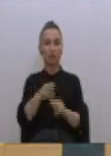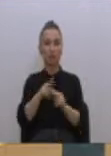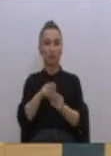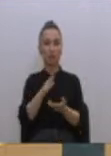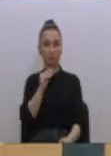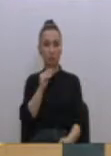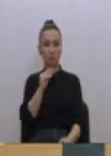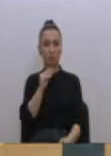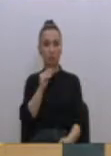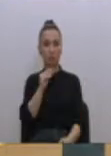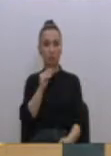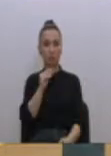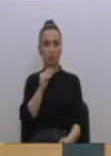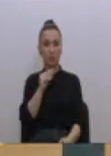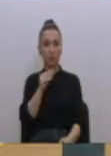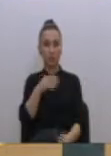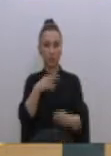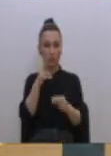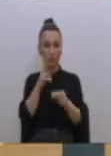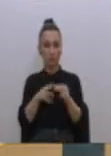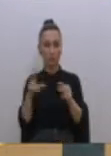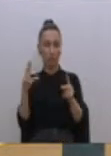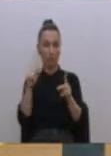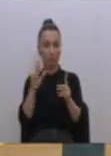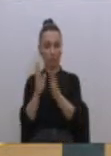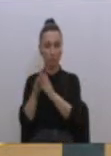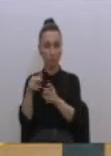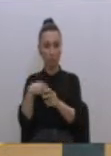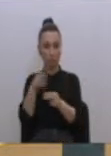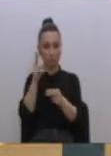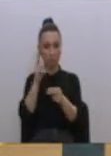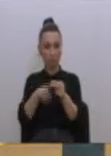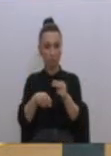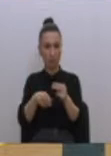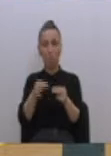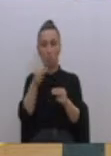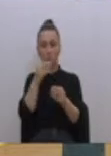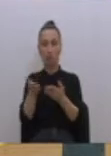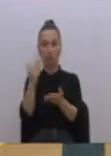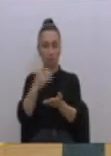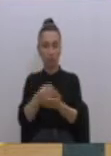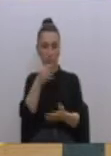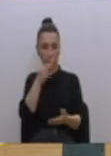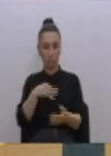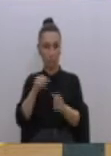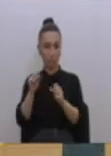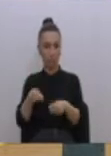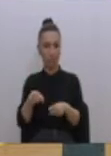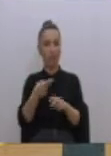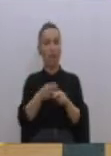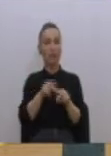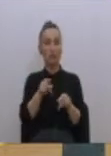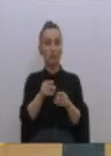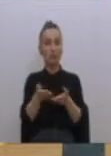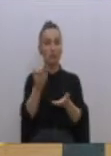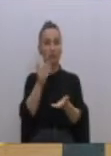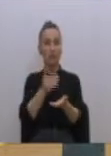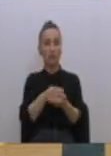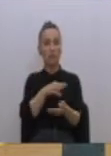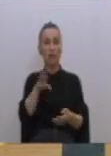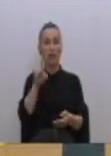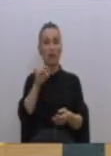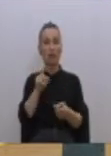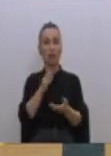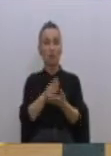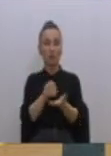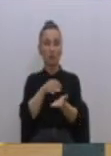si, rodeți, Tava s-a luat ușa ele bat, când și-a gușit, tu gândeai comentarii de cineva ce gândeai că s-a luat și de ghi, moza și nu timi milioane de lari, s-a luat